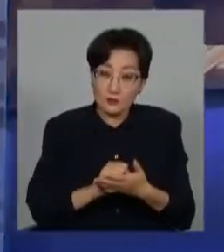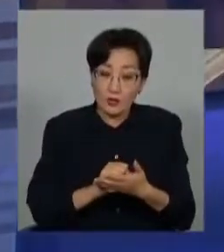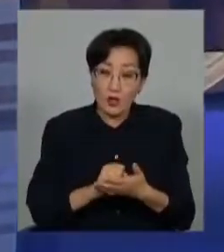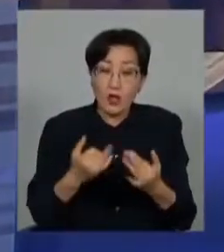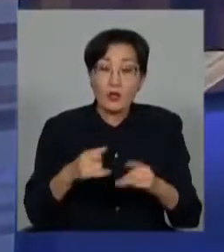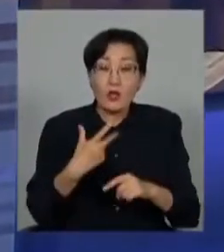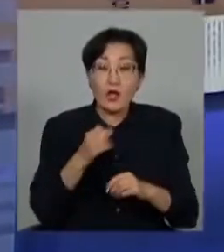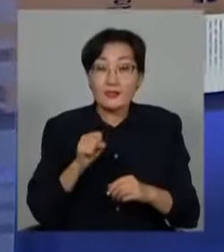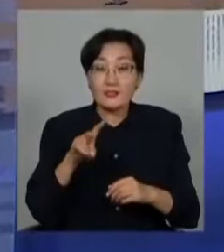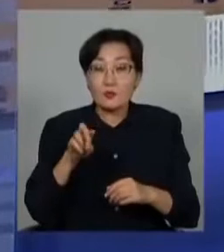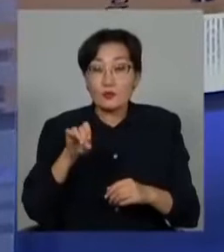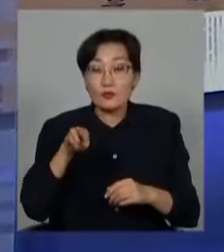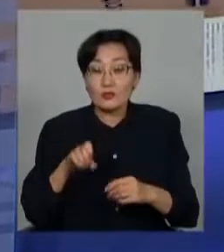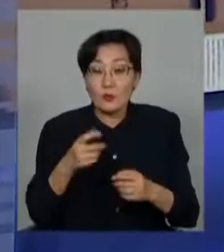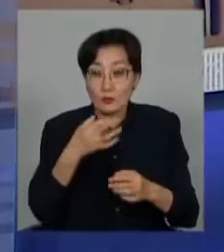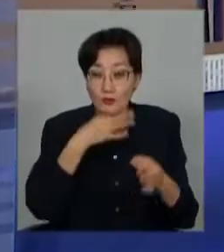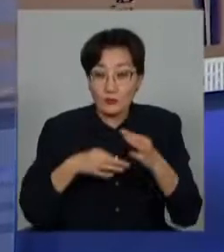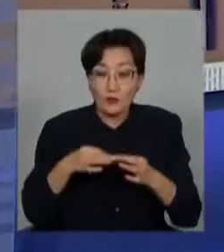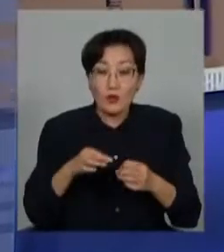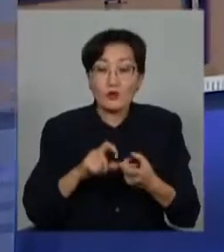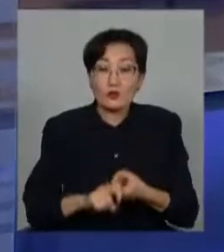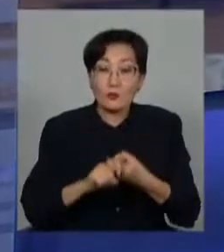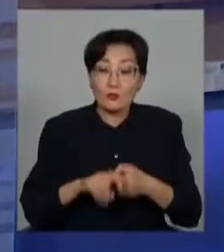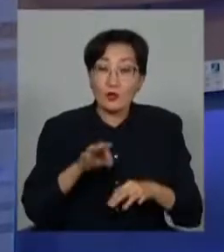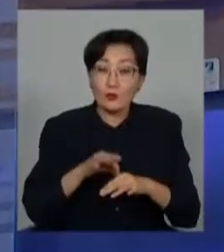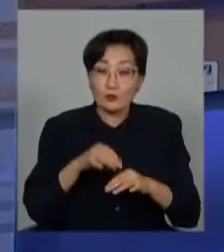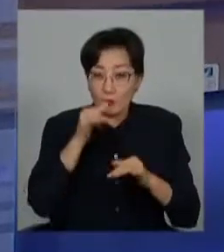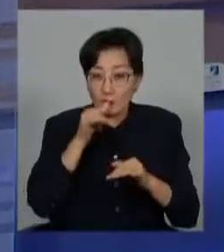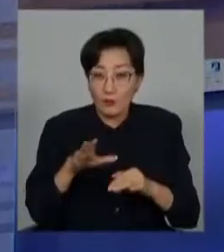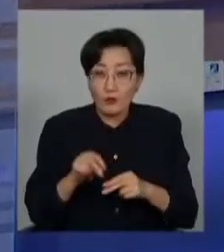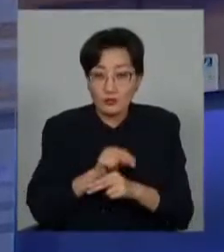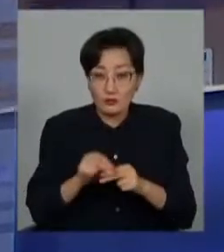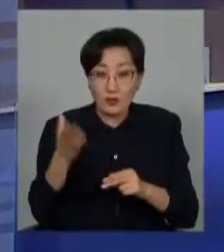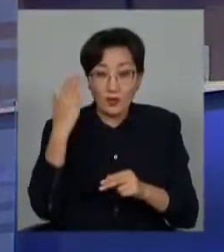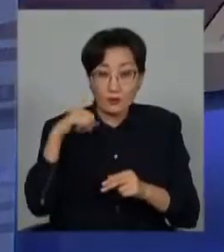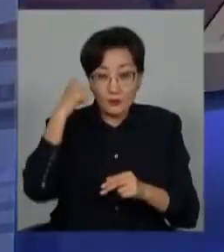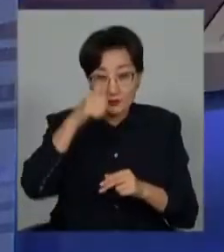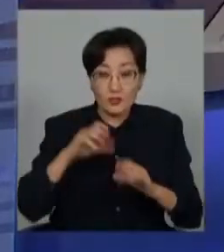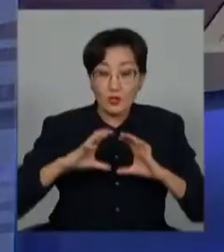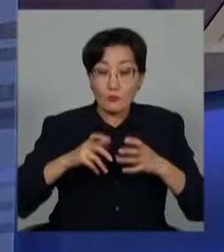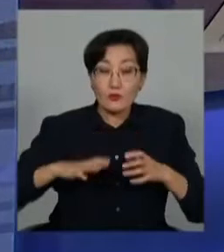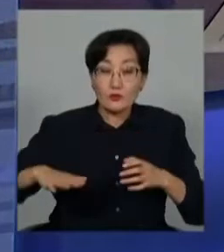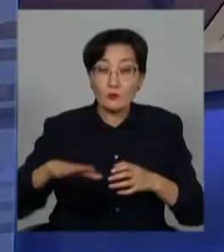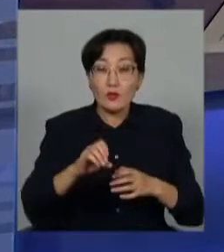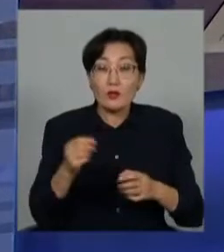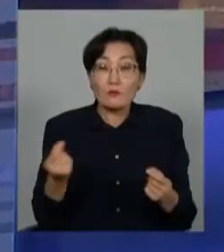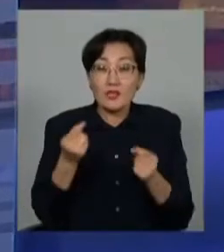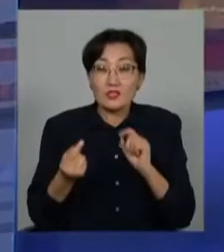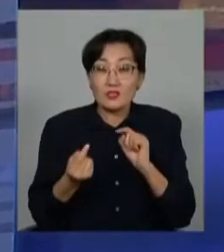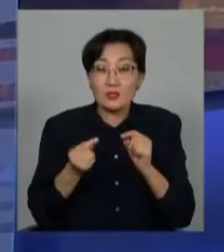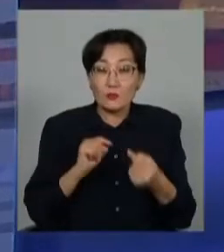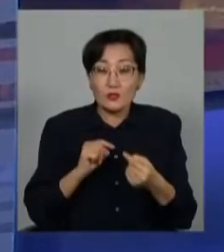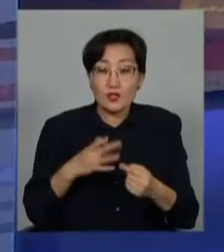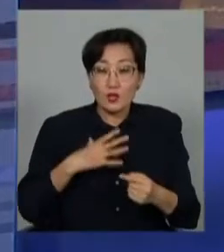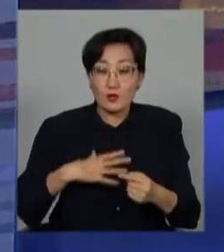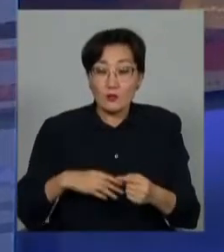Ал антибиотиктер жұқпалы аурулардың көбіне төтеп бере алмай жатыр. Тек өткен жылдың өзінде әлем бойынша микробқа қарсы